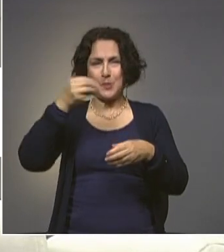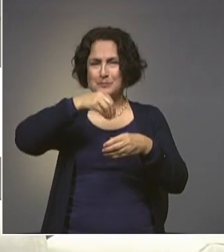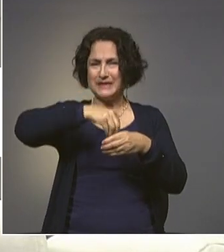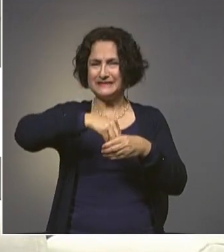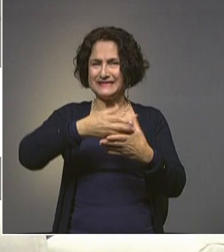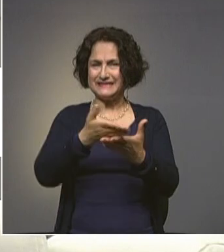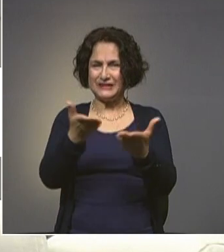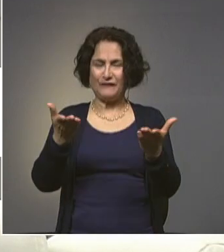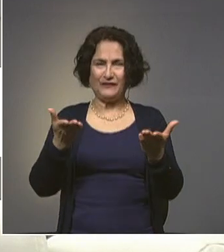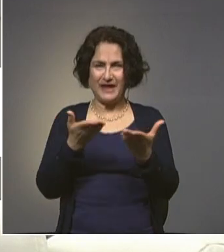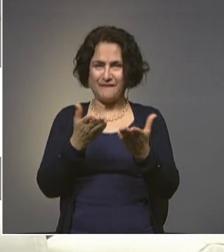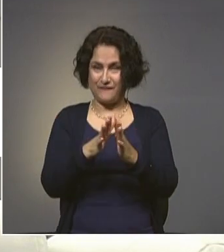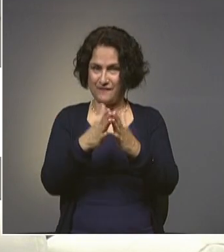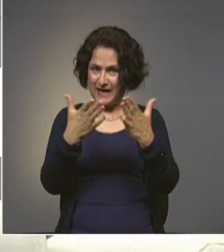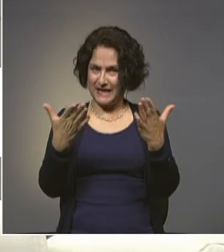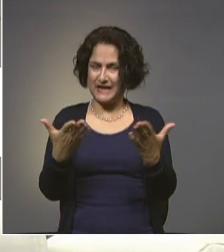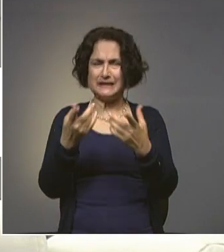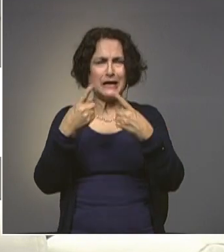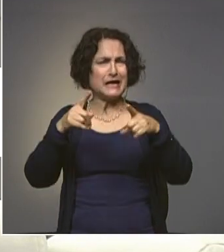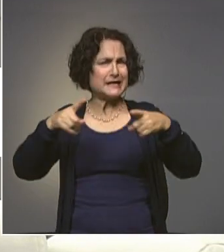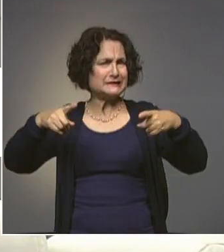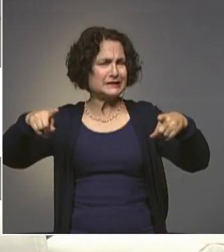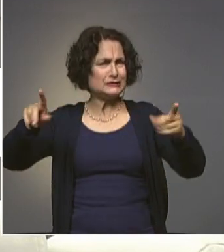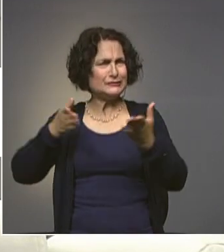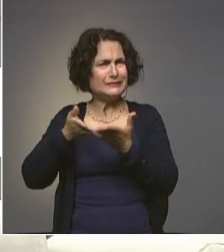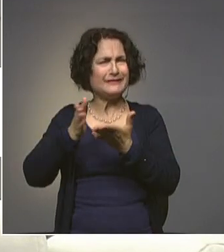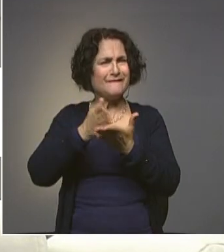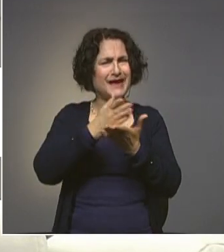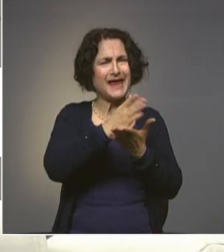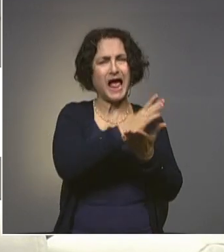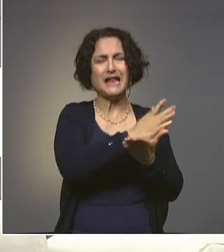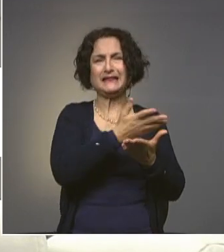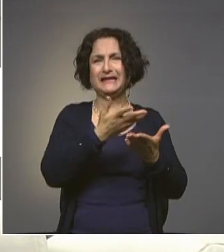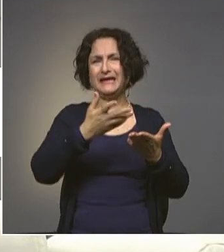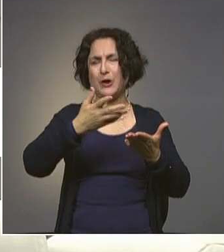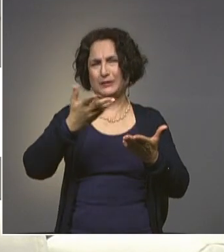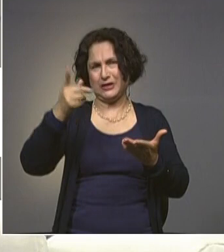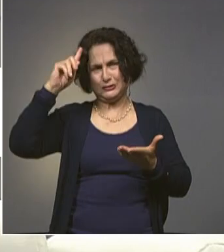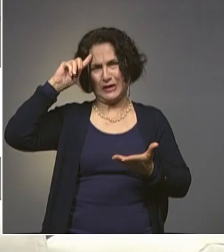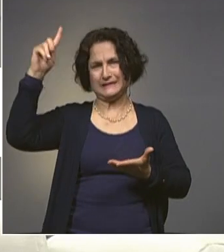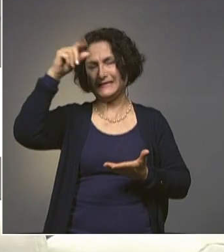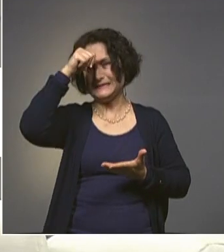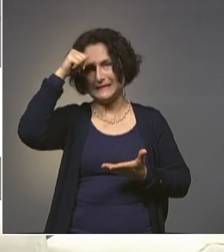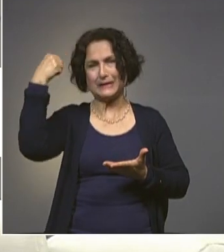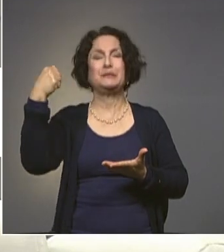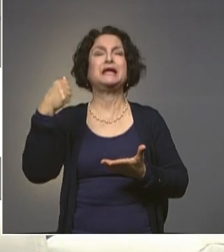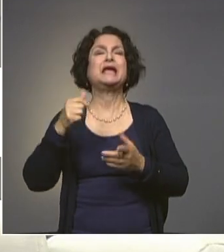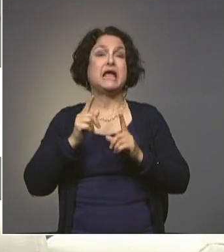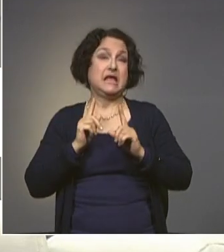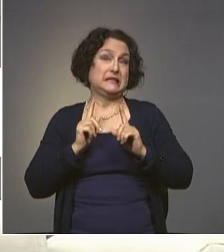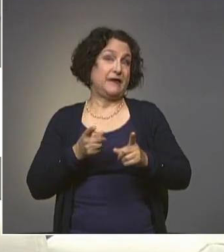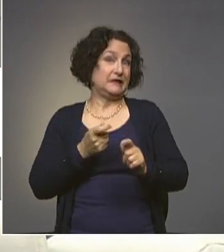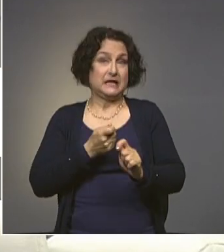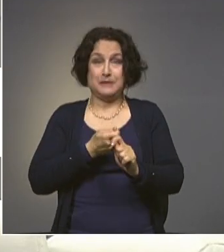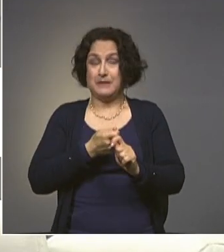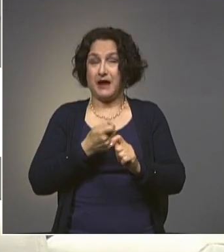от различни вариации на женски съдби. Всяка една от тези жени трябва да направи някаква жертва в името